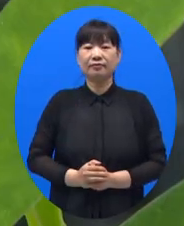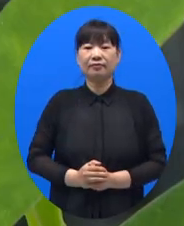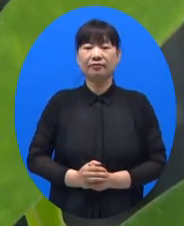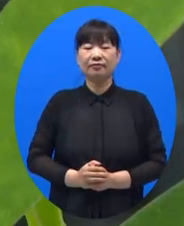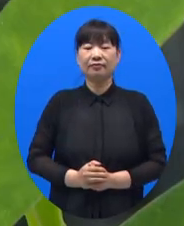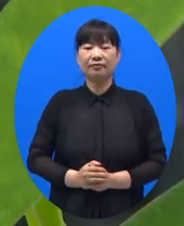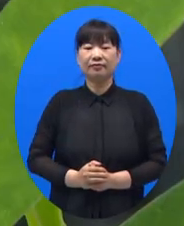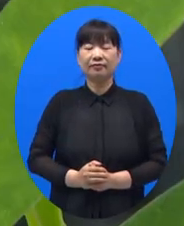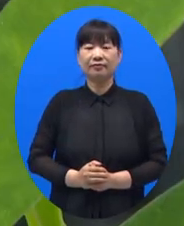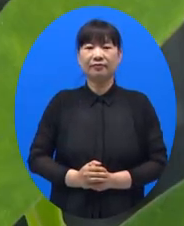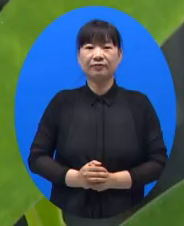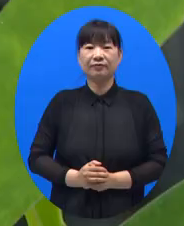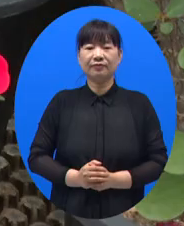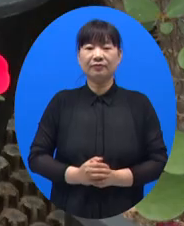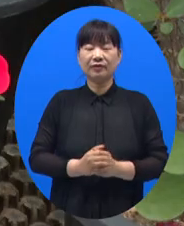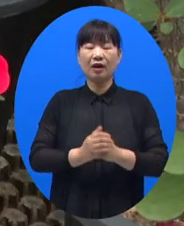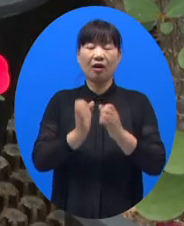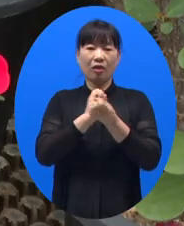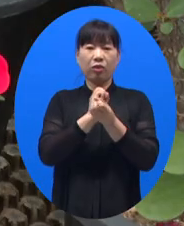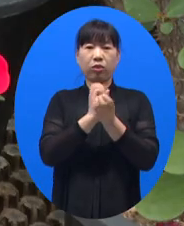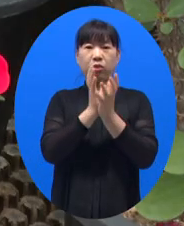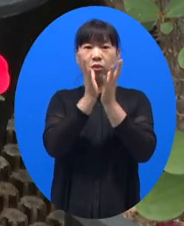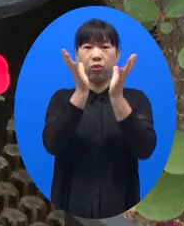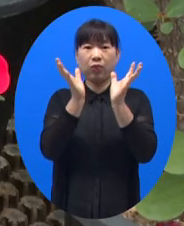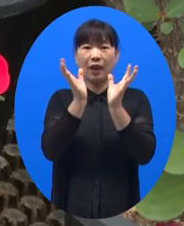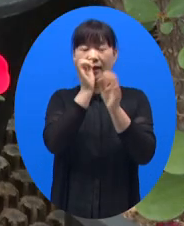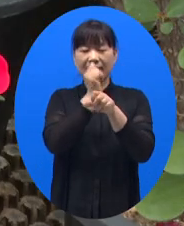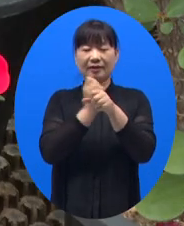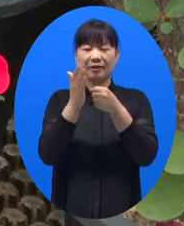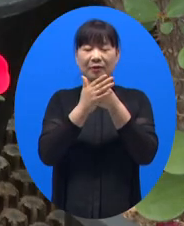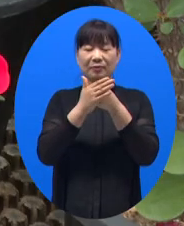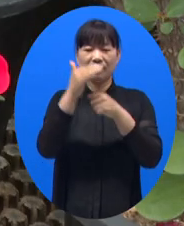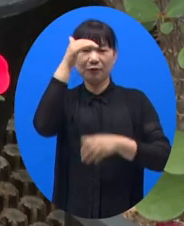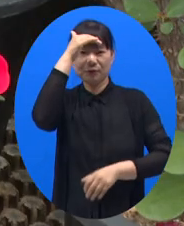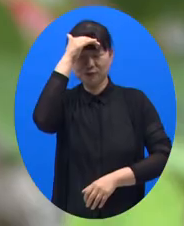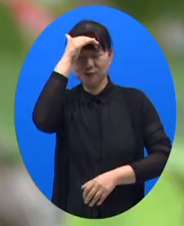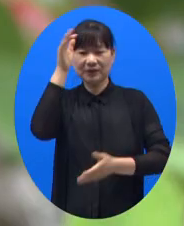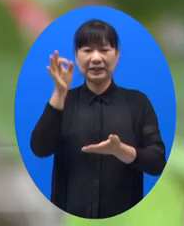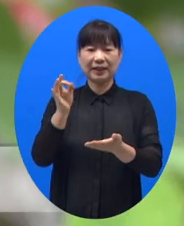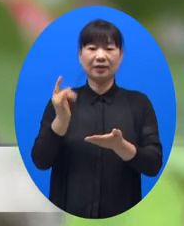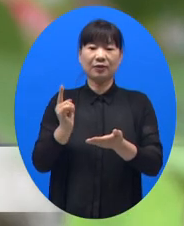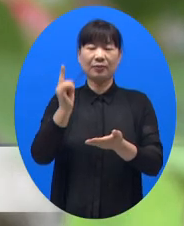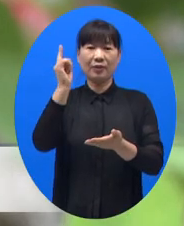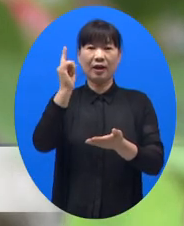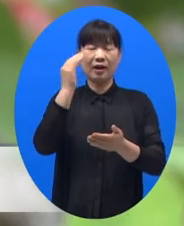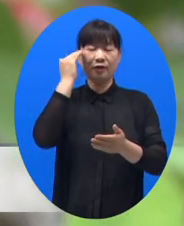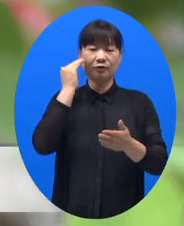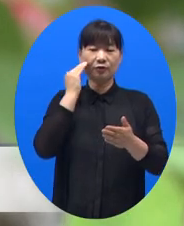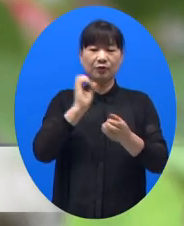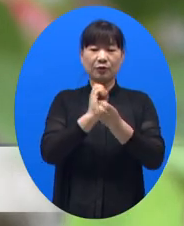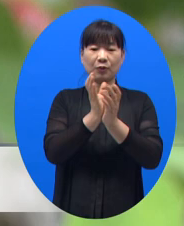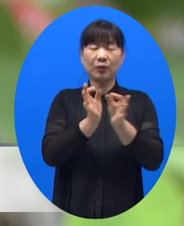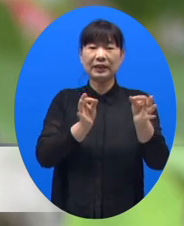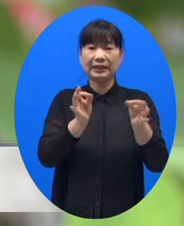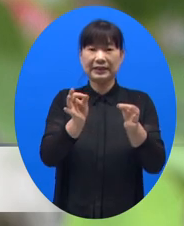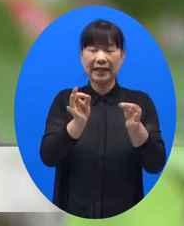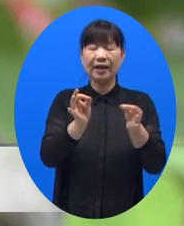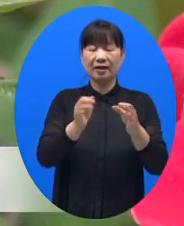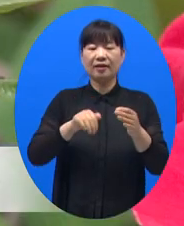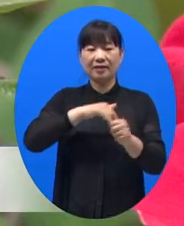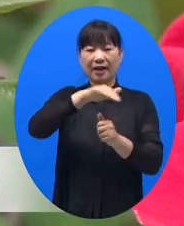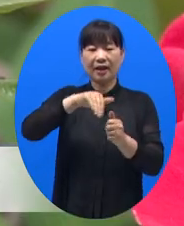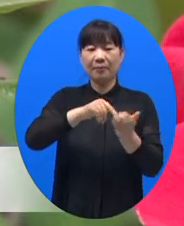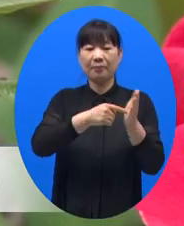또 1리 달에서 꽃이 피는 더 성이라 관상가치가 높습니다 국내 고 시장의 최근 경향을 반영해